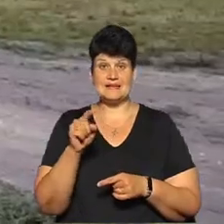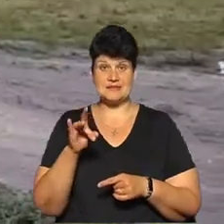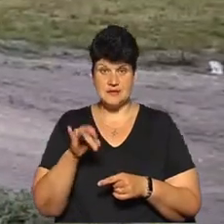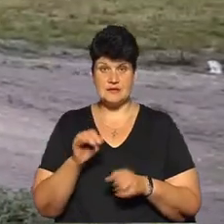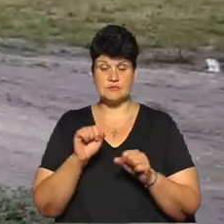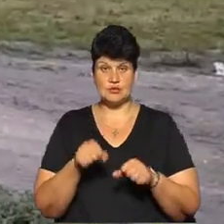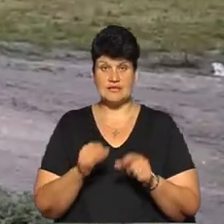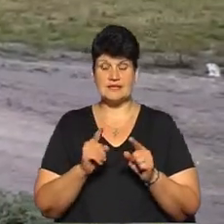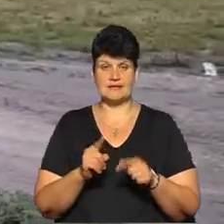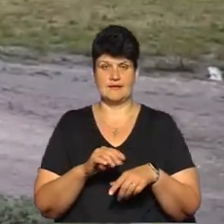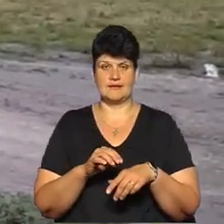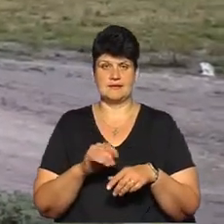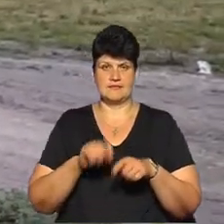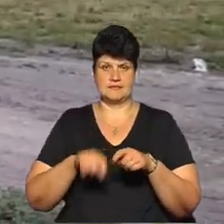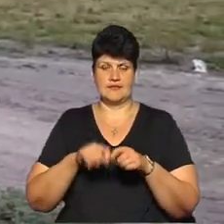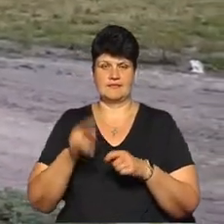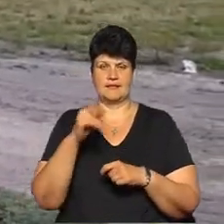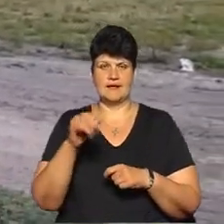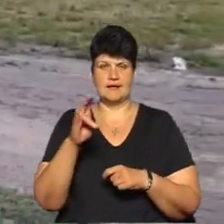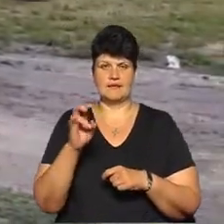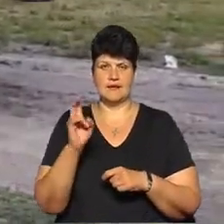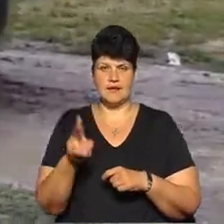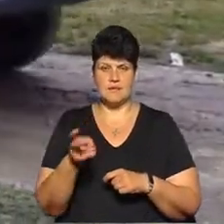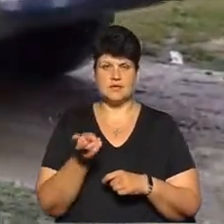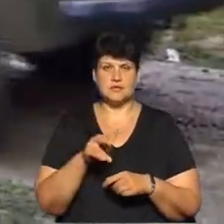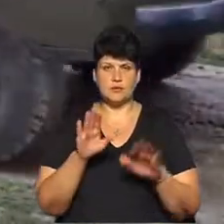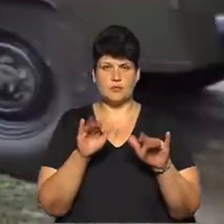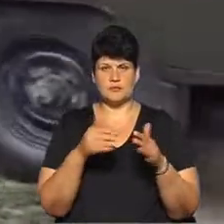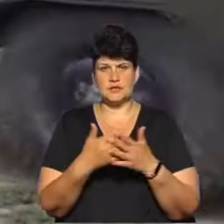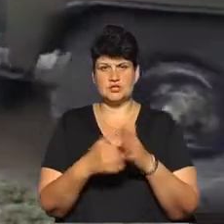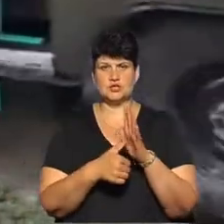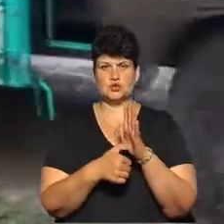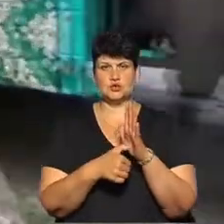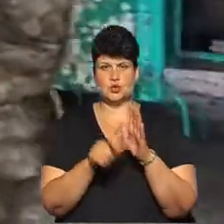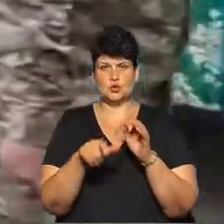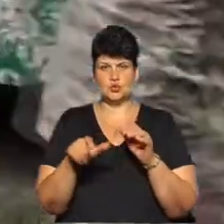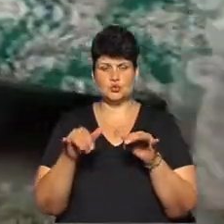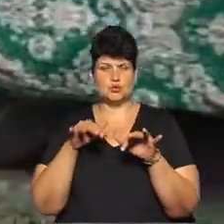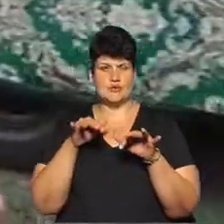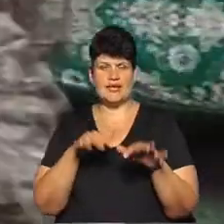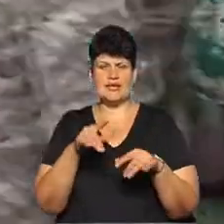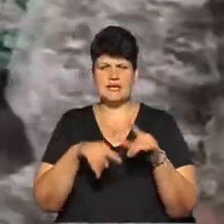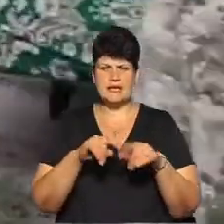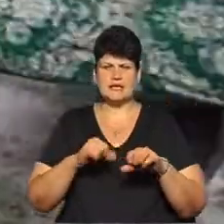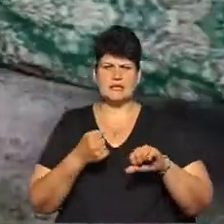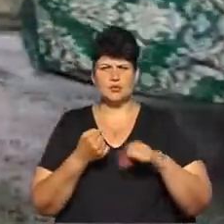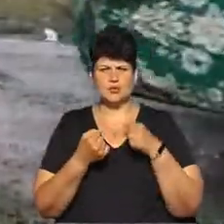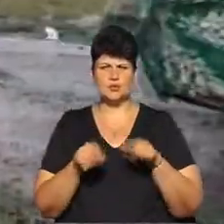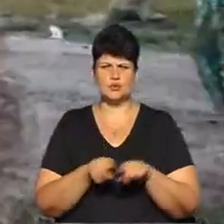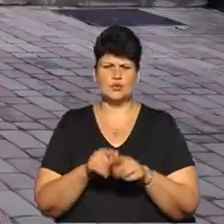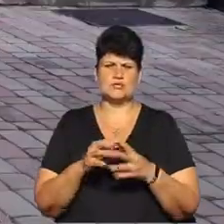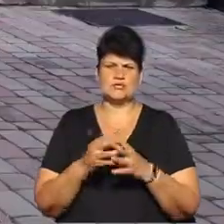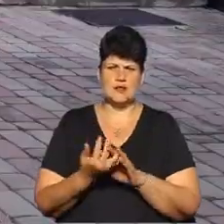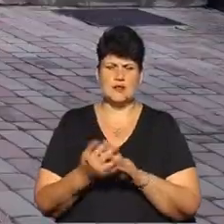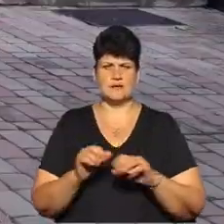ДНК. Попрощатися із військовослужбовцем у Садках прийшли приблизно 600 людей. Це рідні, друзі, односельчани та побратими.